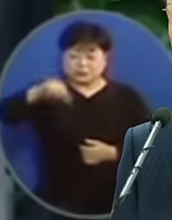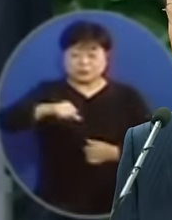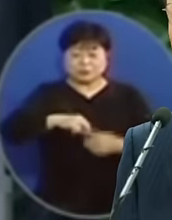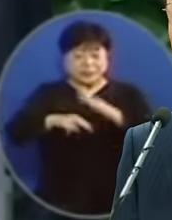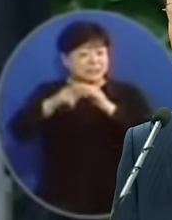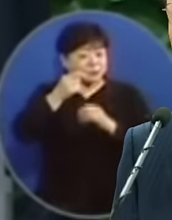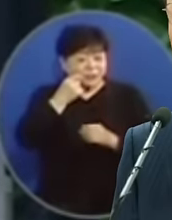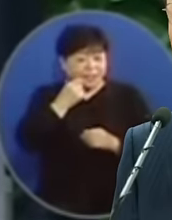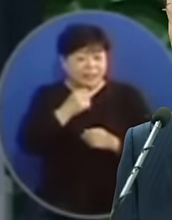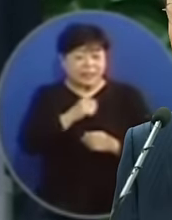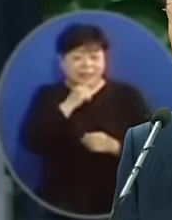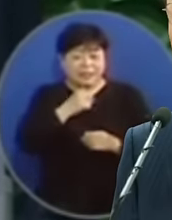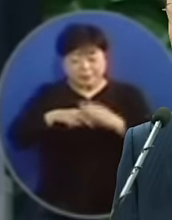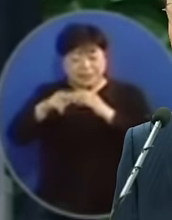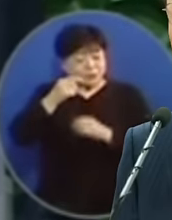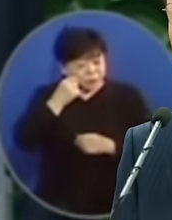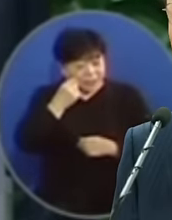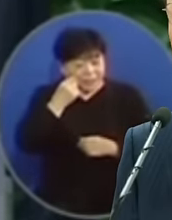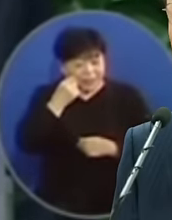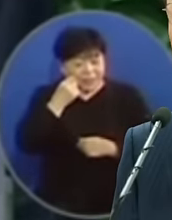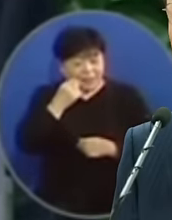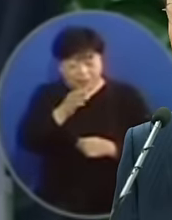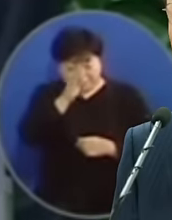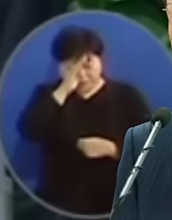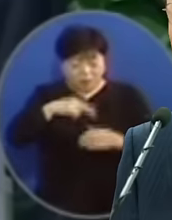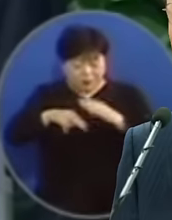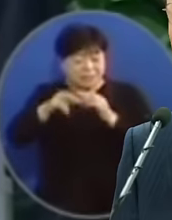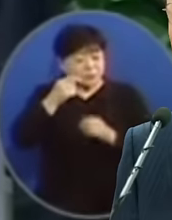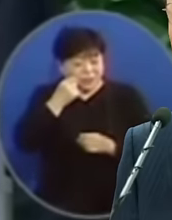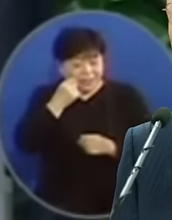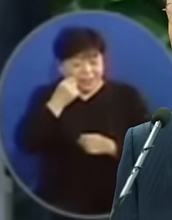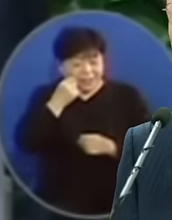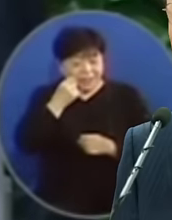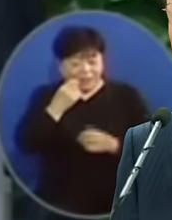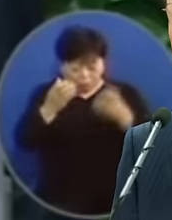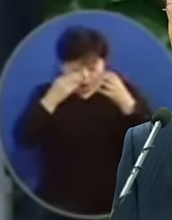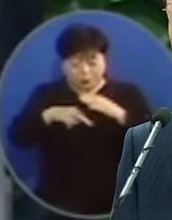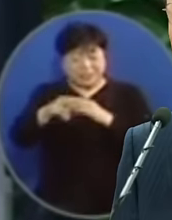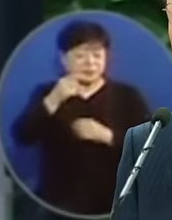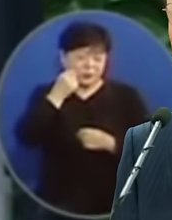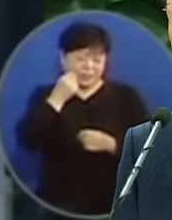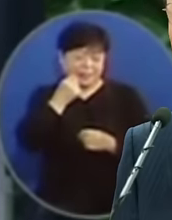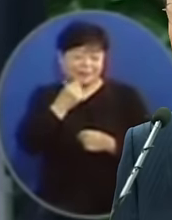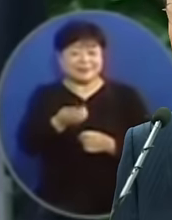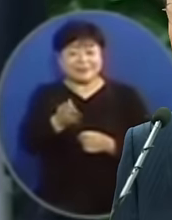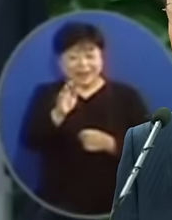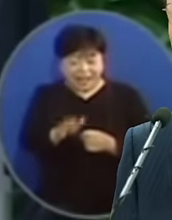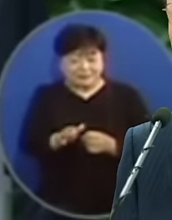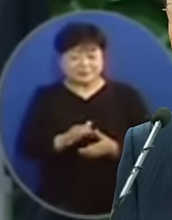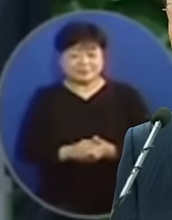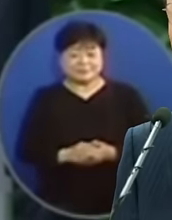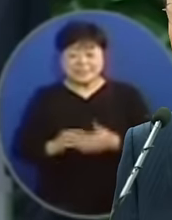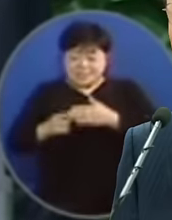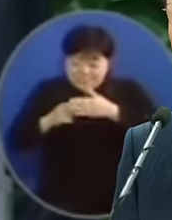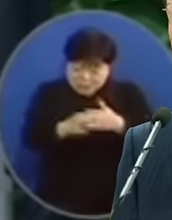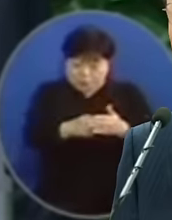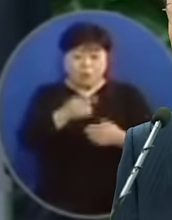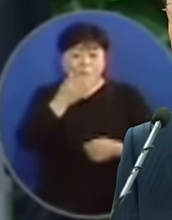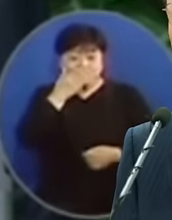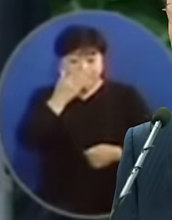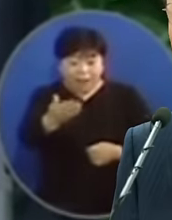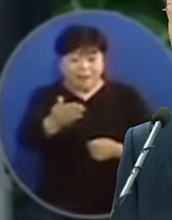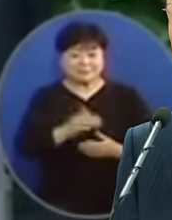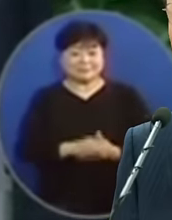없고 가난을 피할 수도 없고 질병을 피할 수도 없고 고통을 피할 수도 없습니다만 이것을 극복을 해야 되는